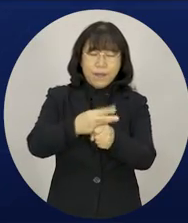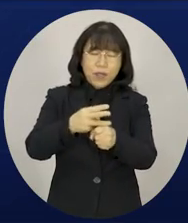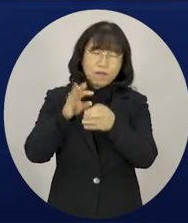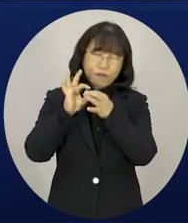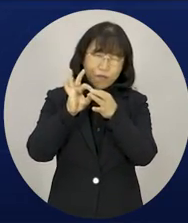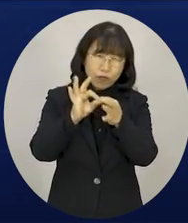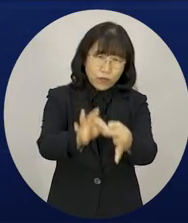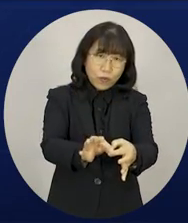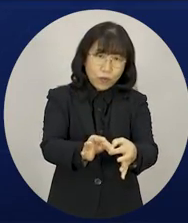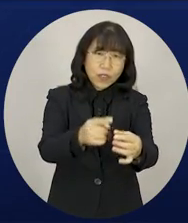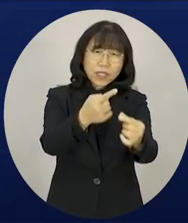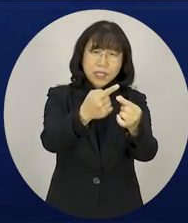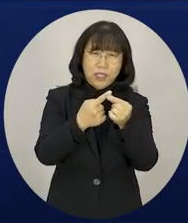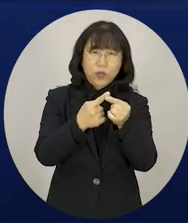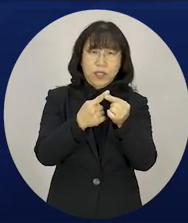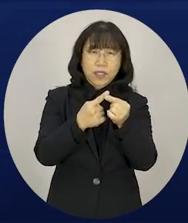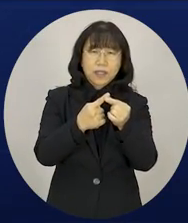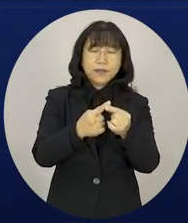기관에 선정됐습니다.